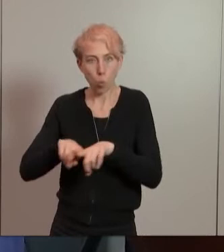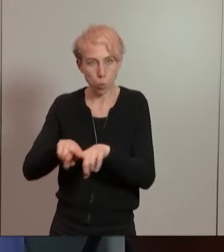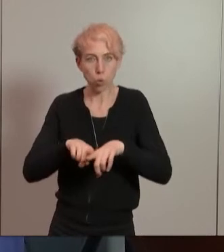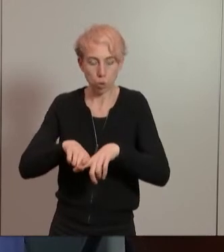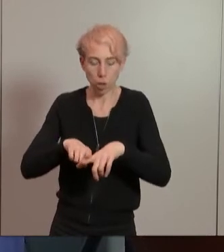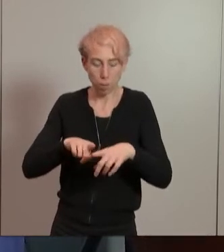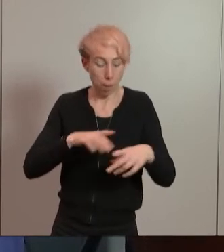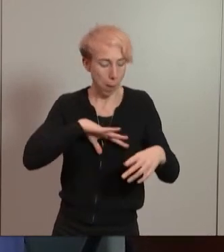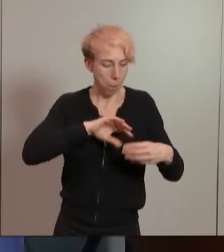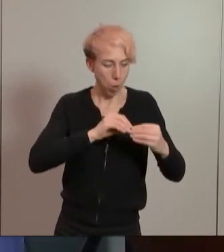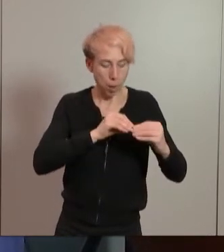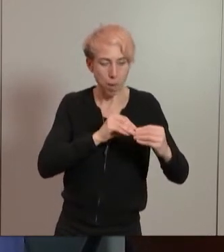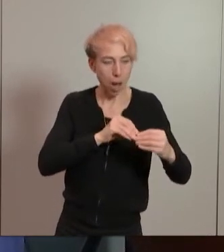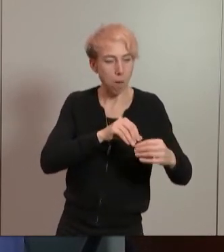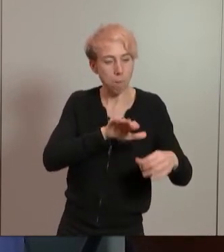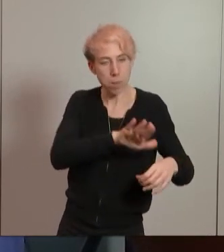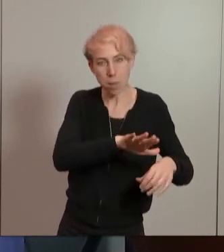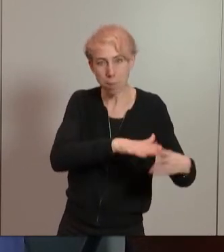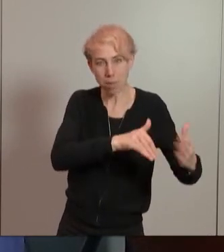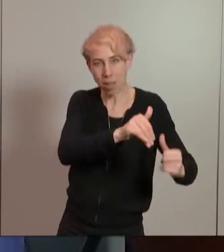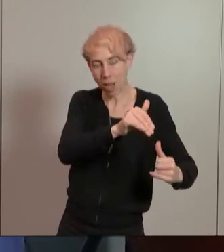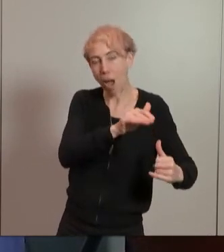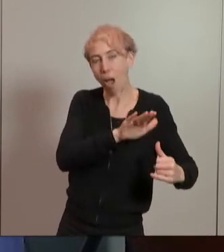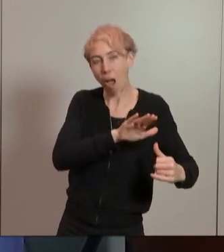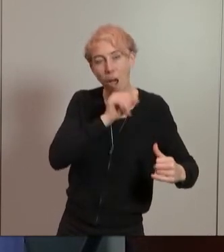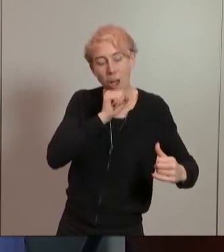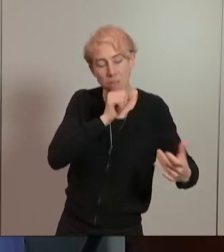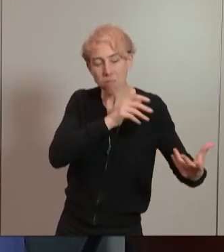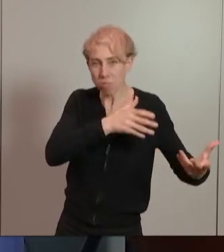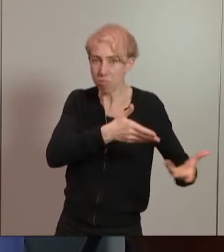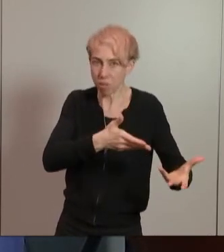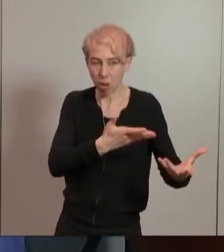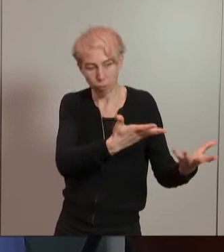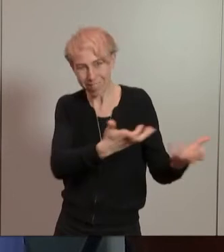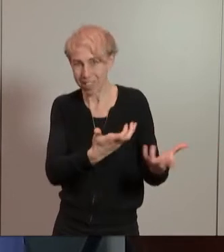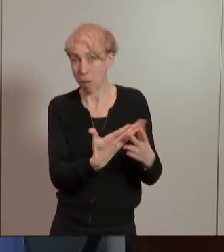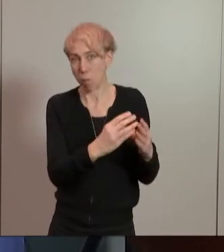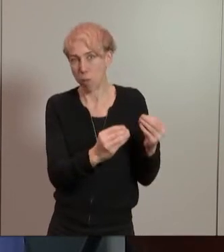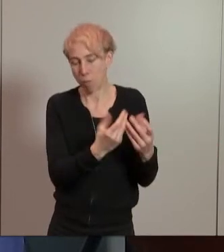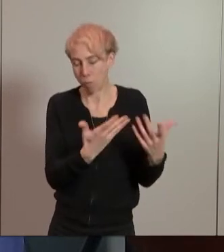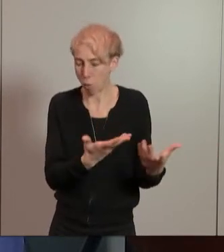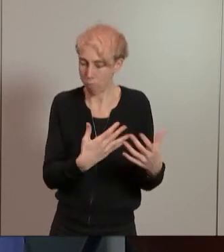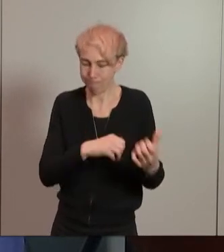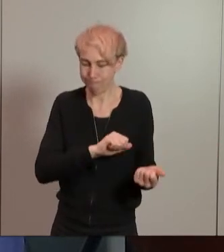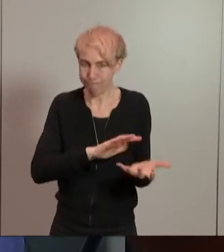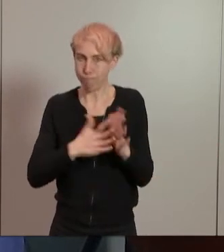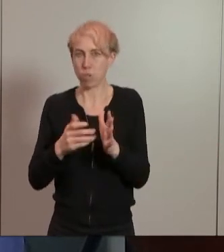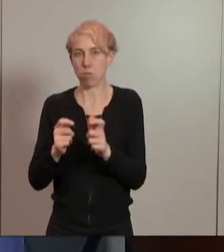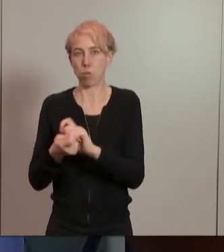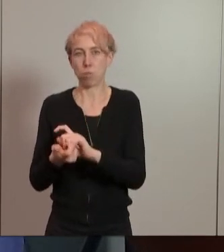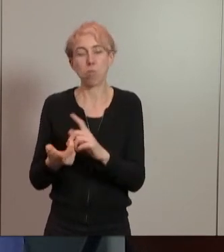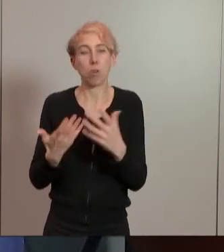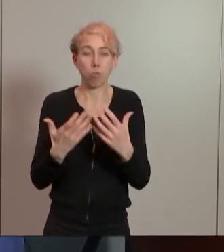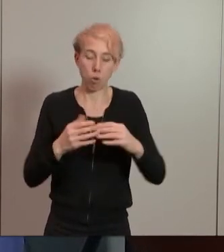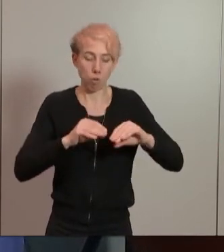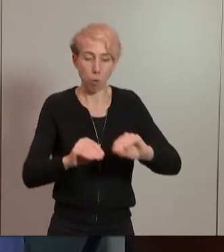d'attractivité des métiers du grand âge, notamment sur l'accueil des nouveaux agents, les formations proposées et la possibilité de